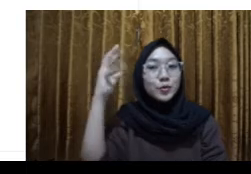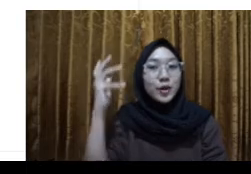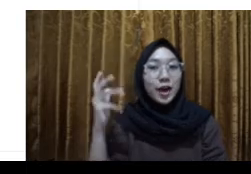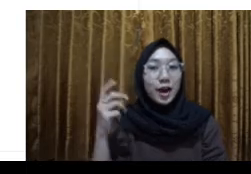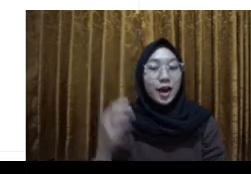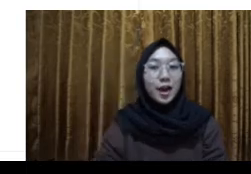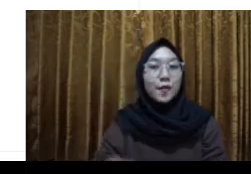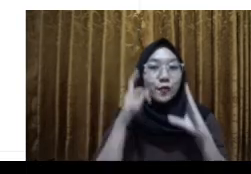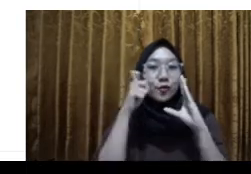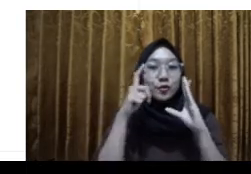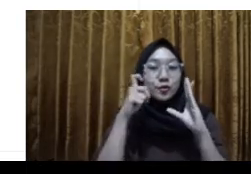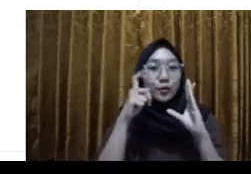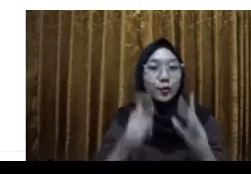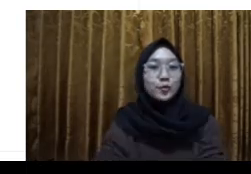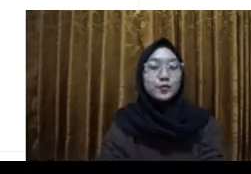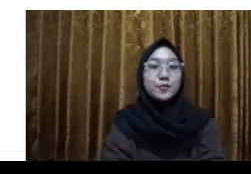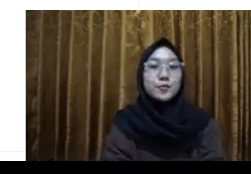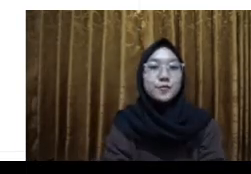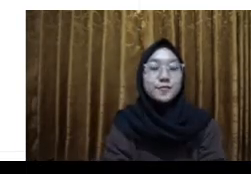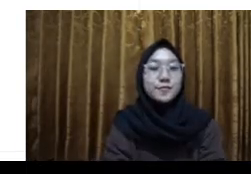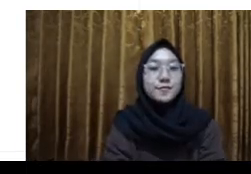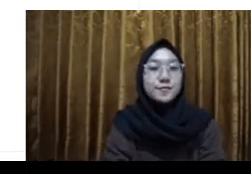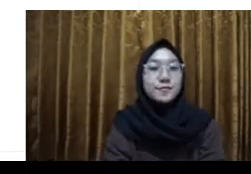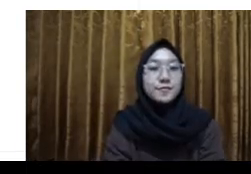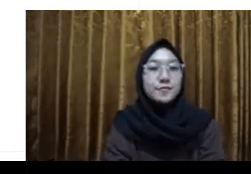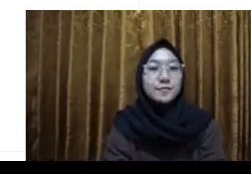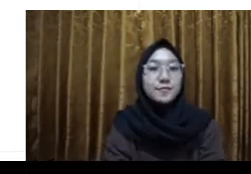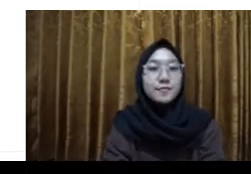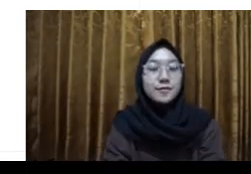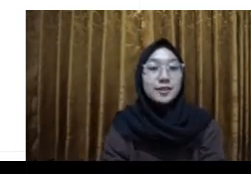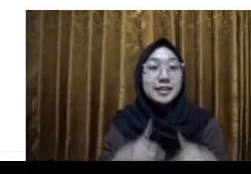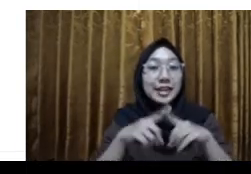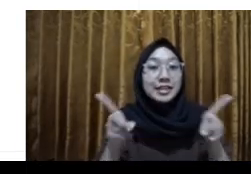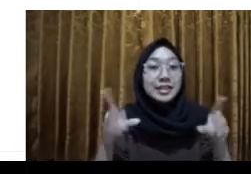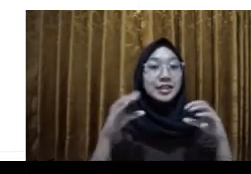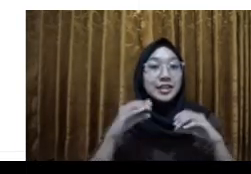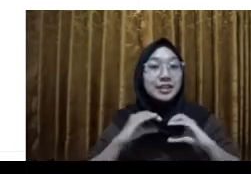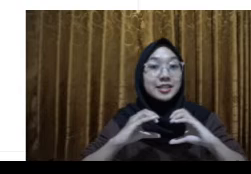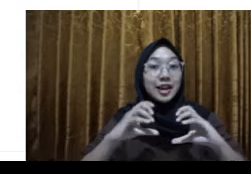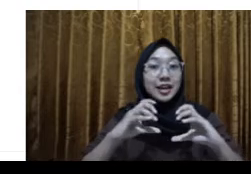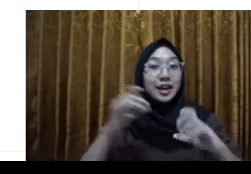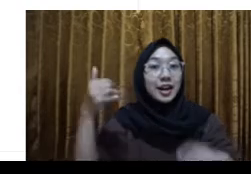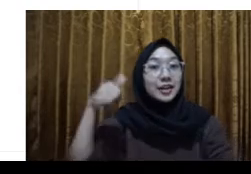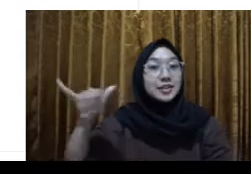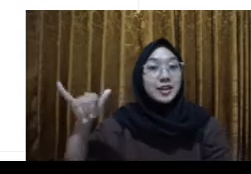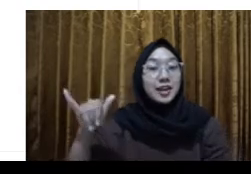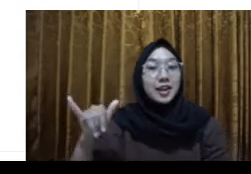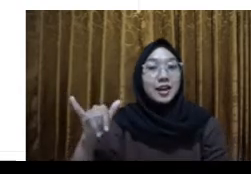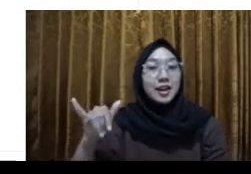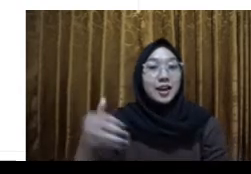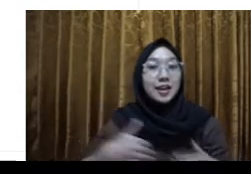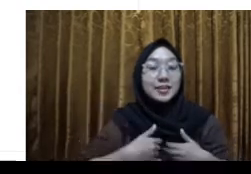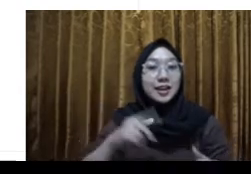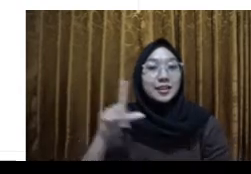Add page membacakan add page view gitu ya dia. Add page view. Nah, ini kemungkinan besar formatnya adalah